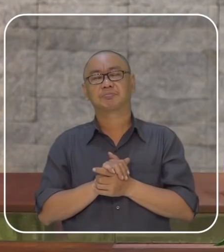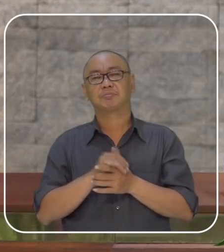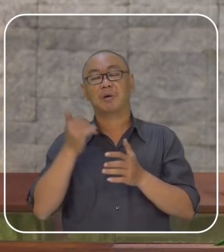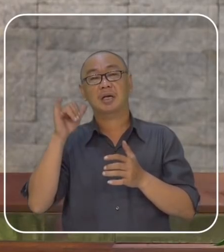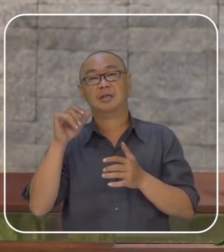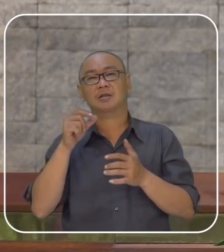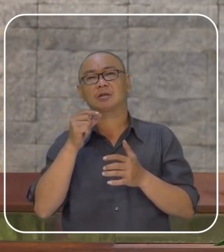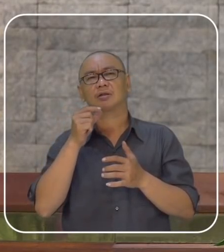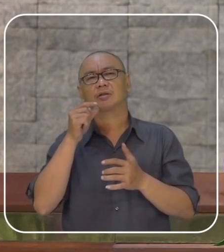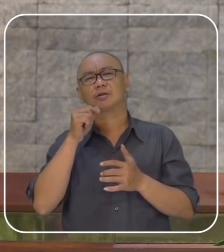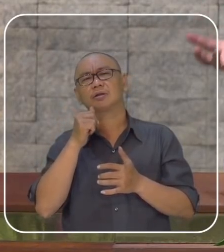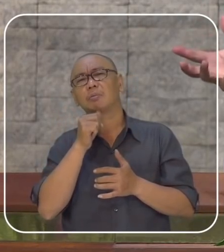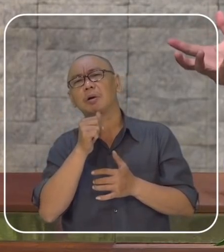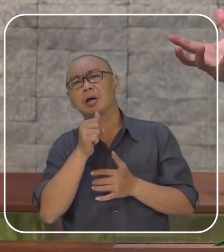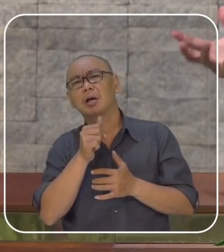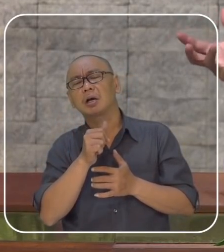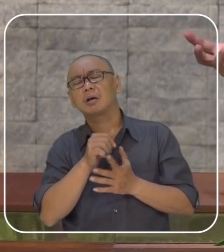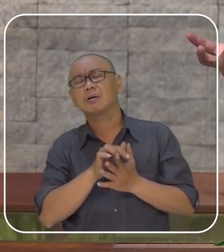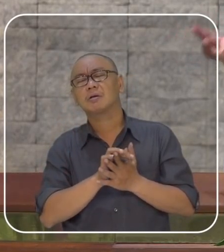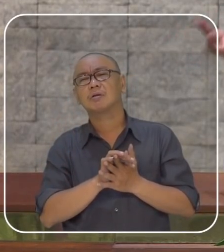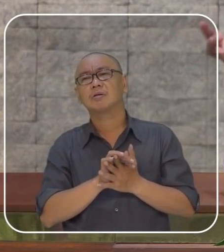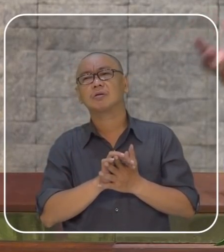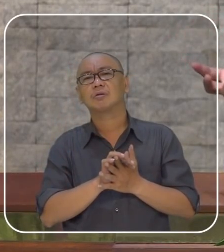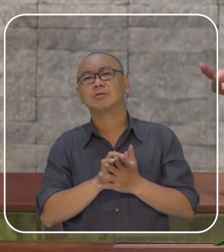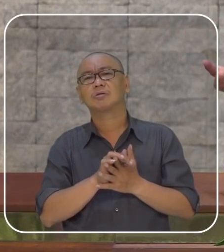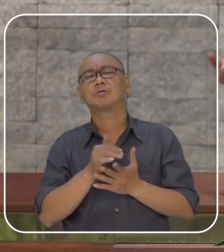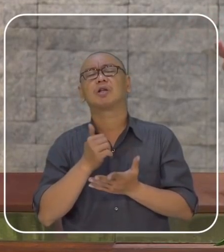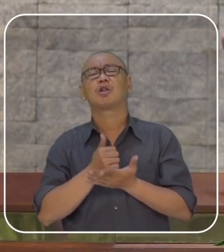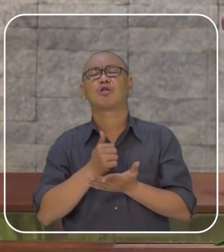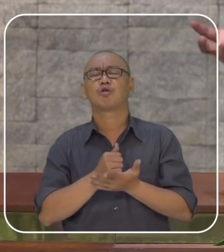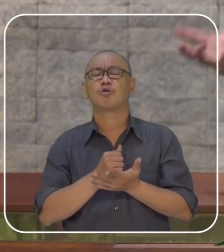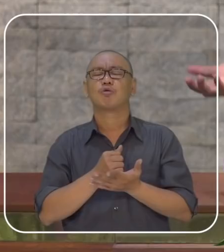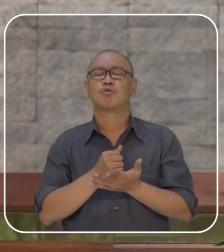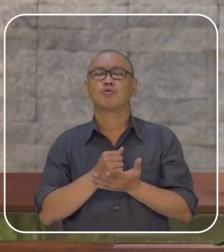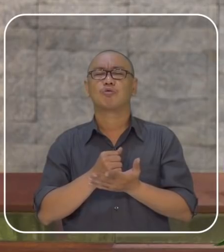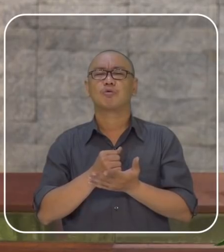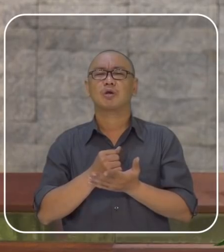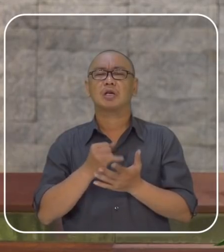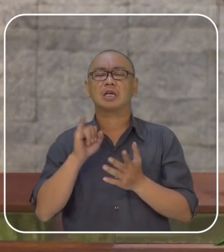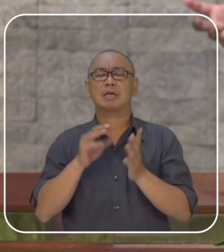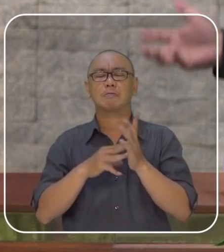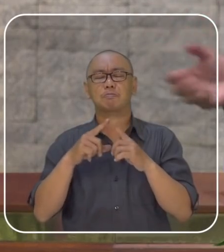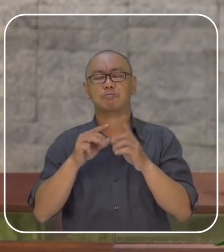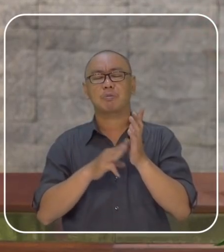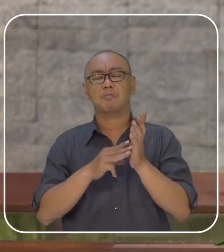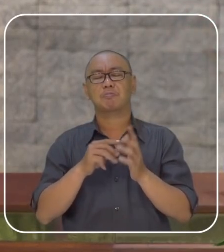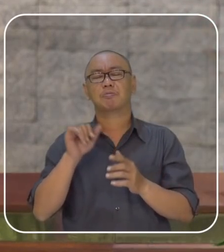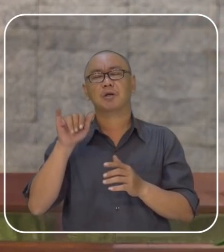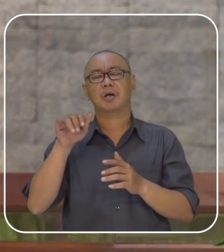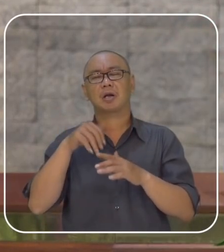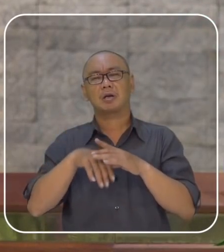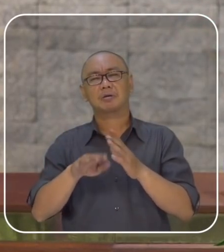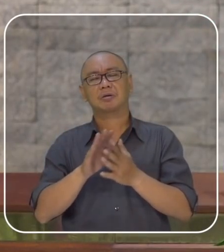Dipermainkan oleh siapa? Ya tentu oleh para imam-imam di dalam rumah ibadat, para pemimpin-pemimpin yang ada.